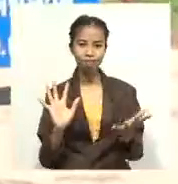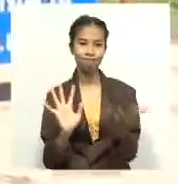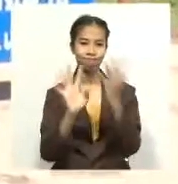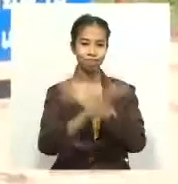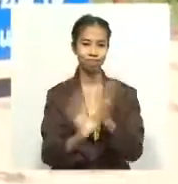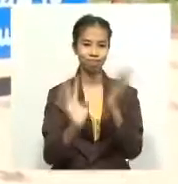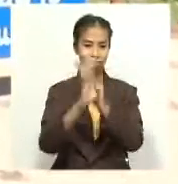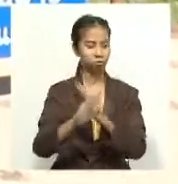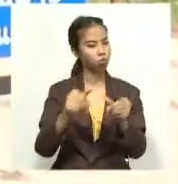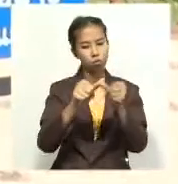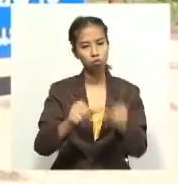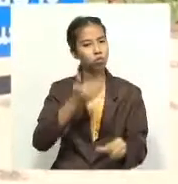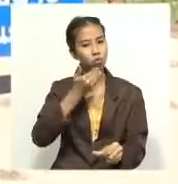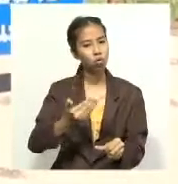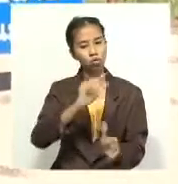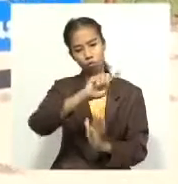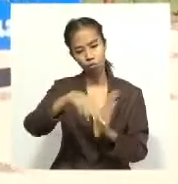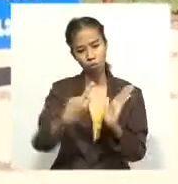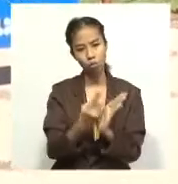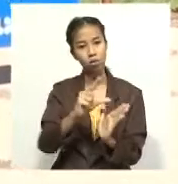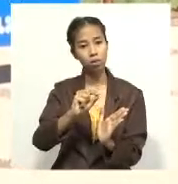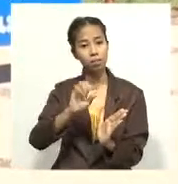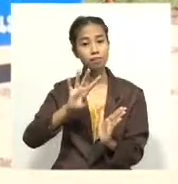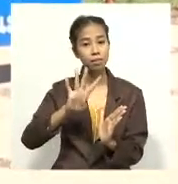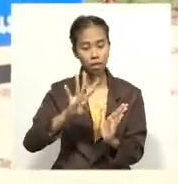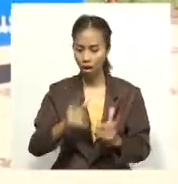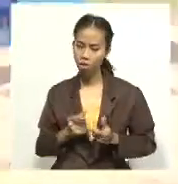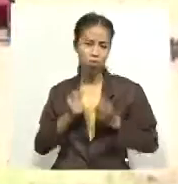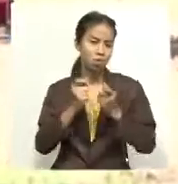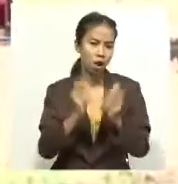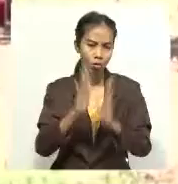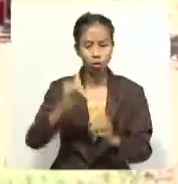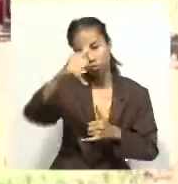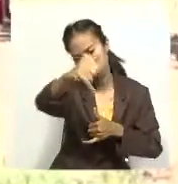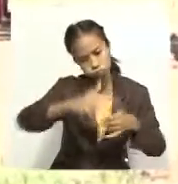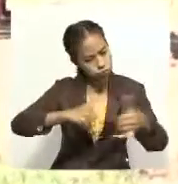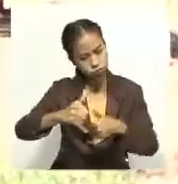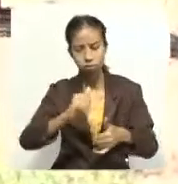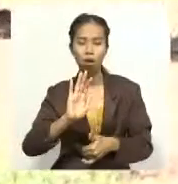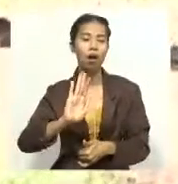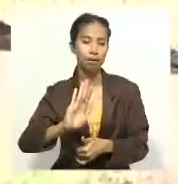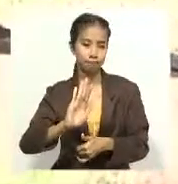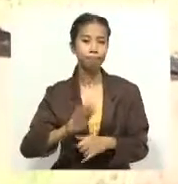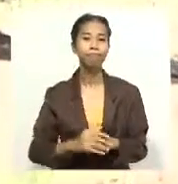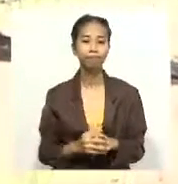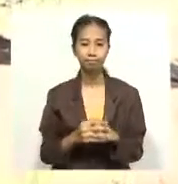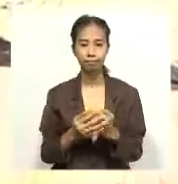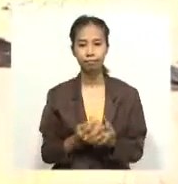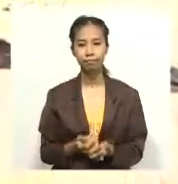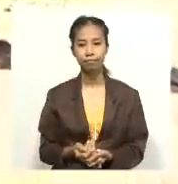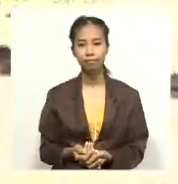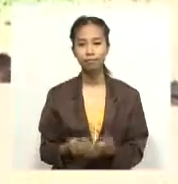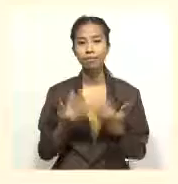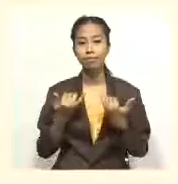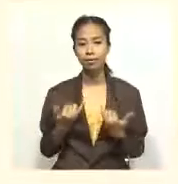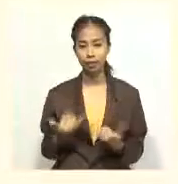อด24ชั่วโมงและไม่อนุญาตให้ผู้ที่ไม่มีส่วนเกี่ยวข้องรวมทั้งสื่อมวลชนนั้นเข้าไปในบริเวณถ้ำหลวงขุนน้ำนางนอน